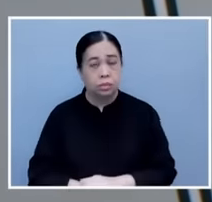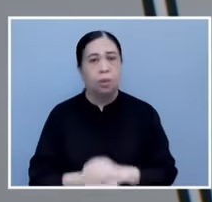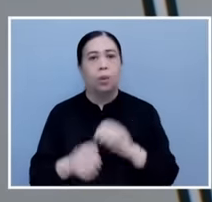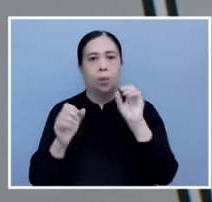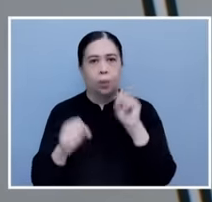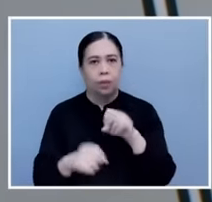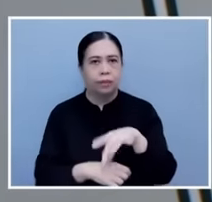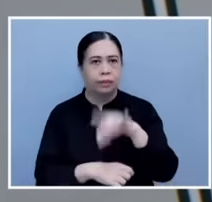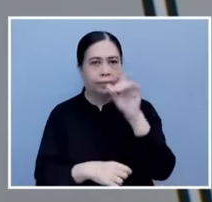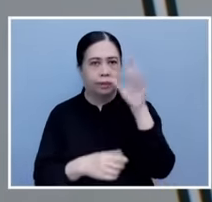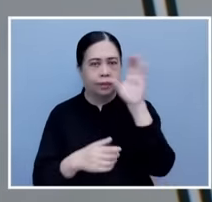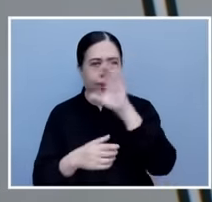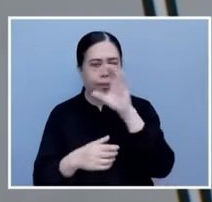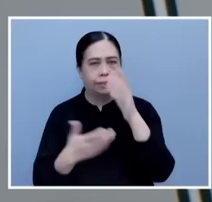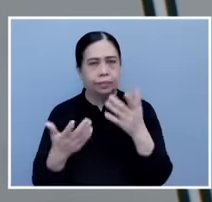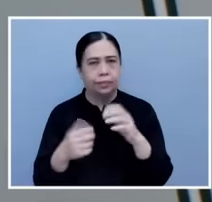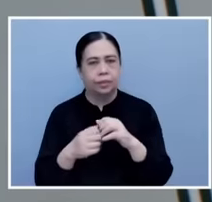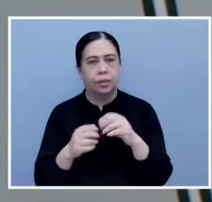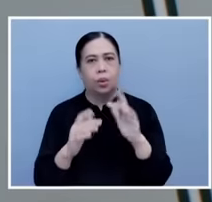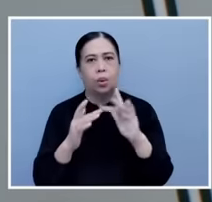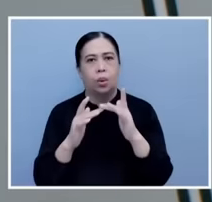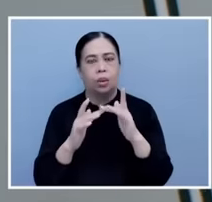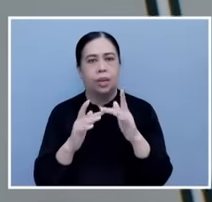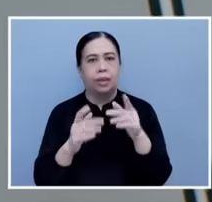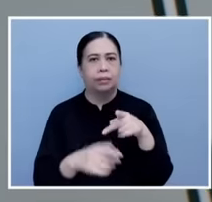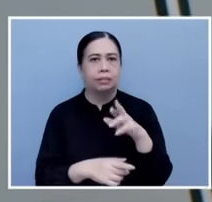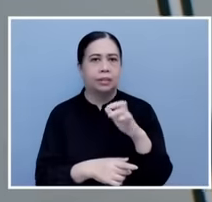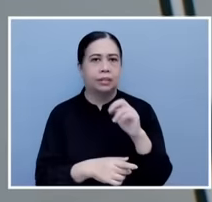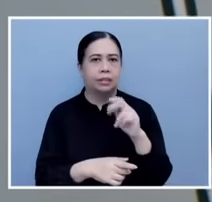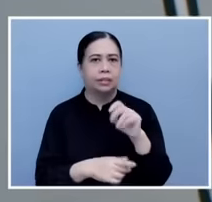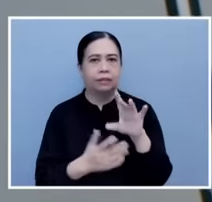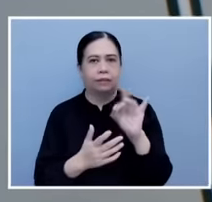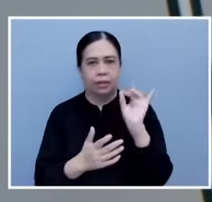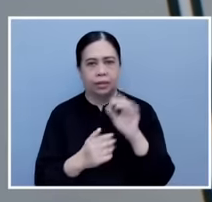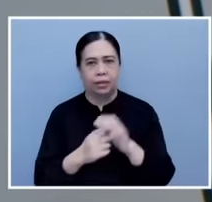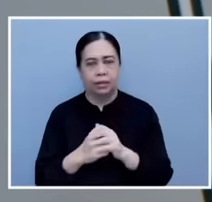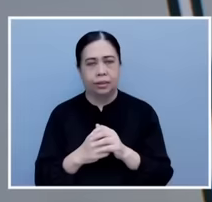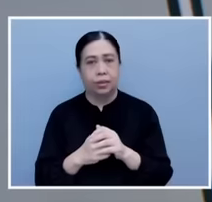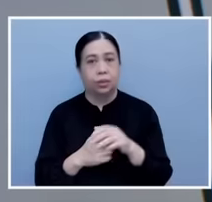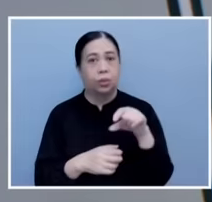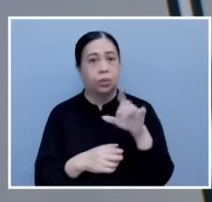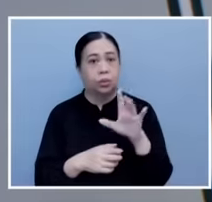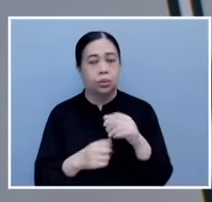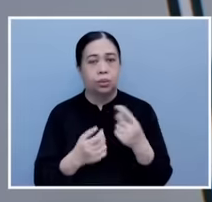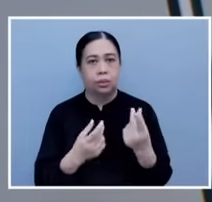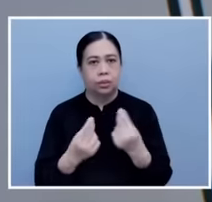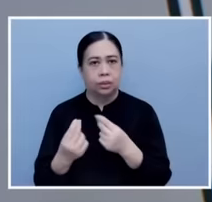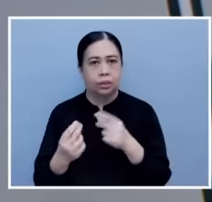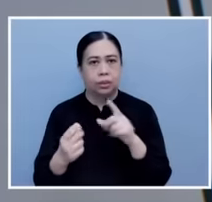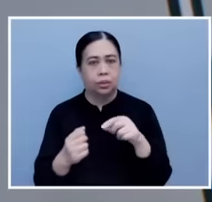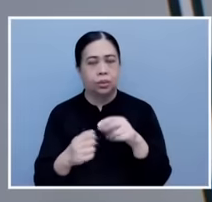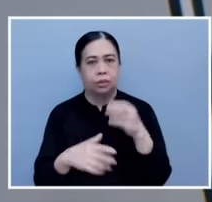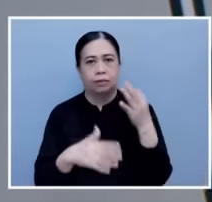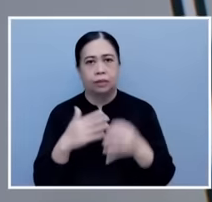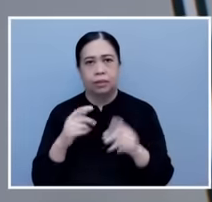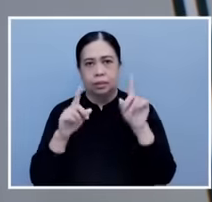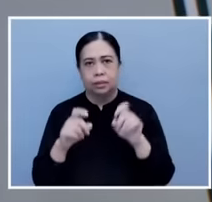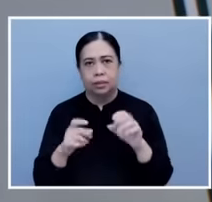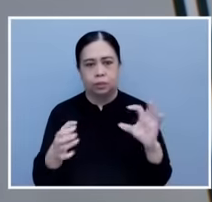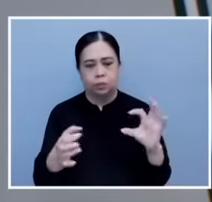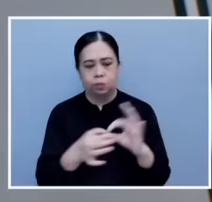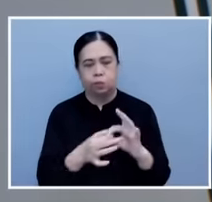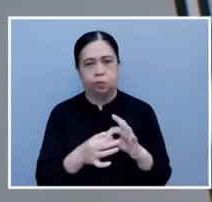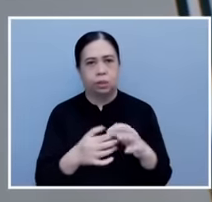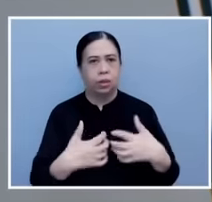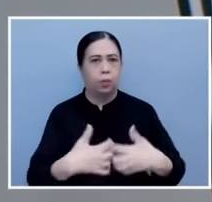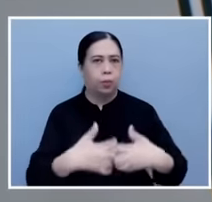yang i-check sa online tracing finder ng COMELEC. At sa Quezon City, sinagawa po naman ang final testing and sealing ng mga vote